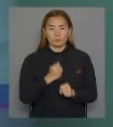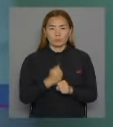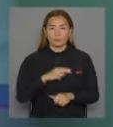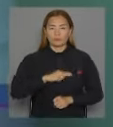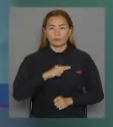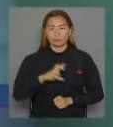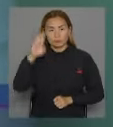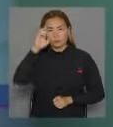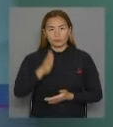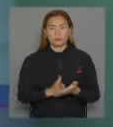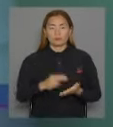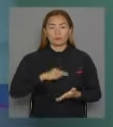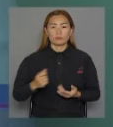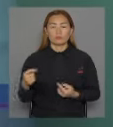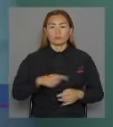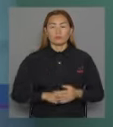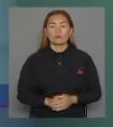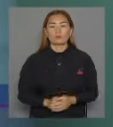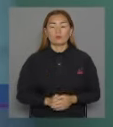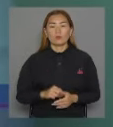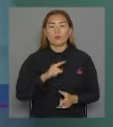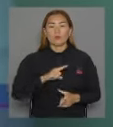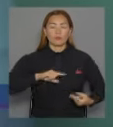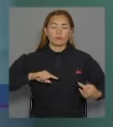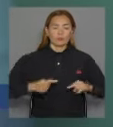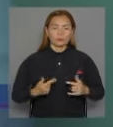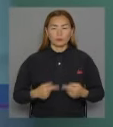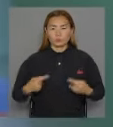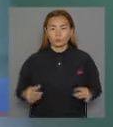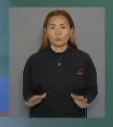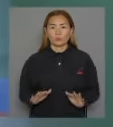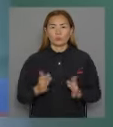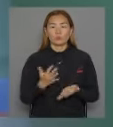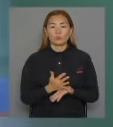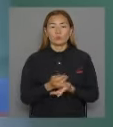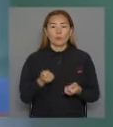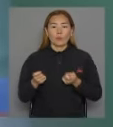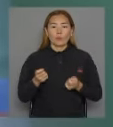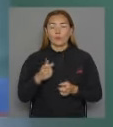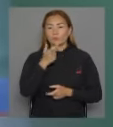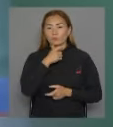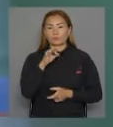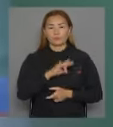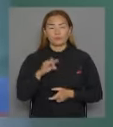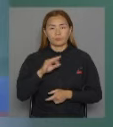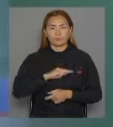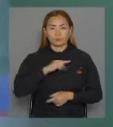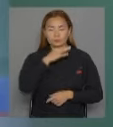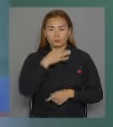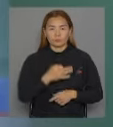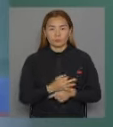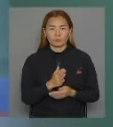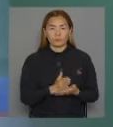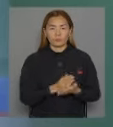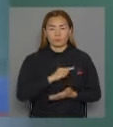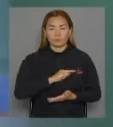ету, мемлекеттік қызметшілер арасында теріс мінез құлық көрсету фактілерін болдырмау мақсатында басқармада әдеп жөніндегі уәкіл қызмет етеді.